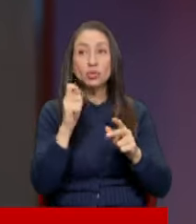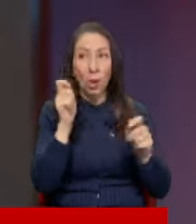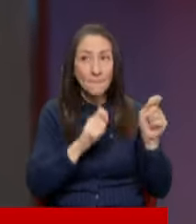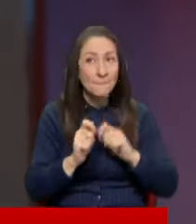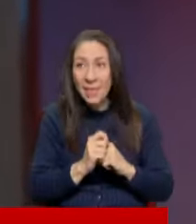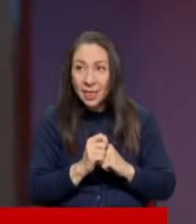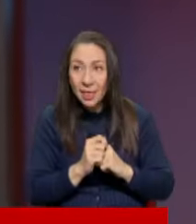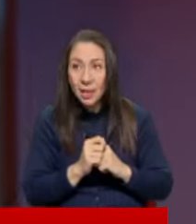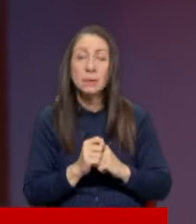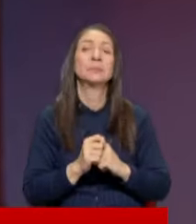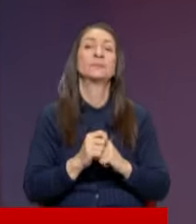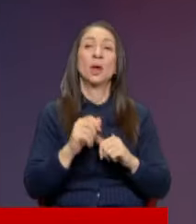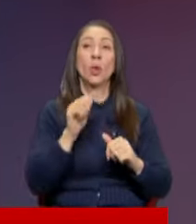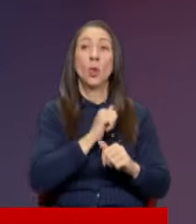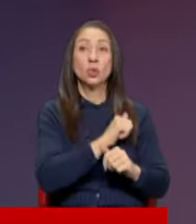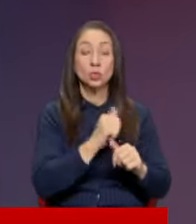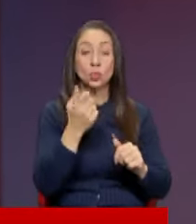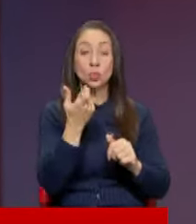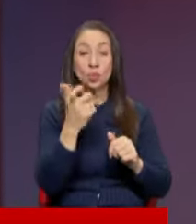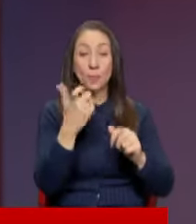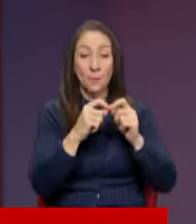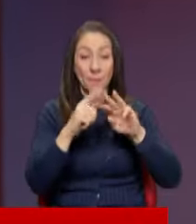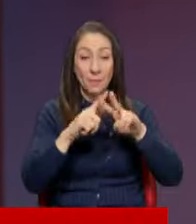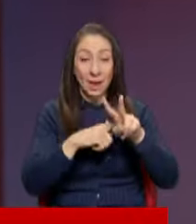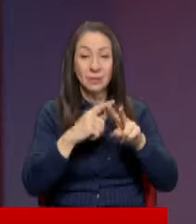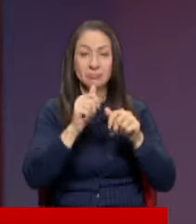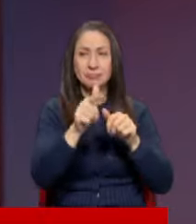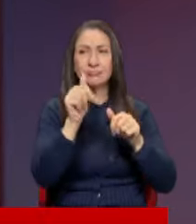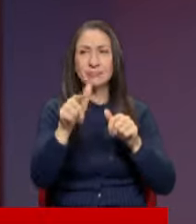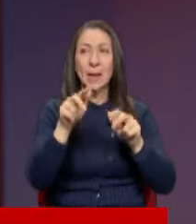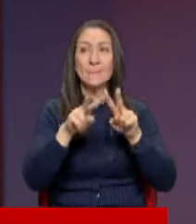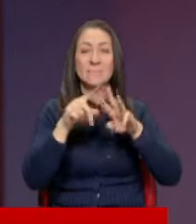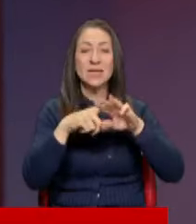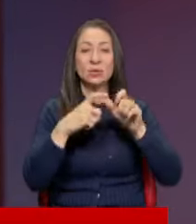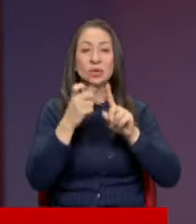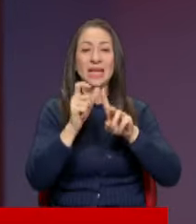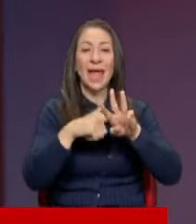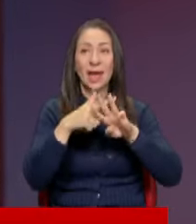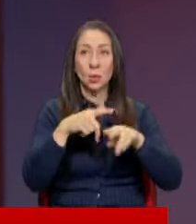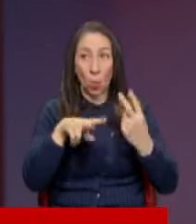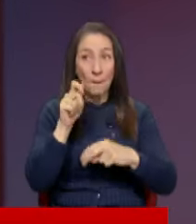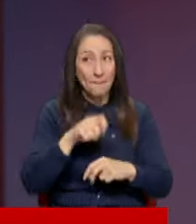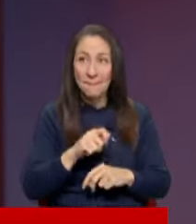yapıldı mı Ordu Ulubey Gürgentepe Gölköy Mesudiye yolu yapıldı mı Aybastı